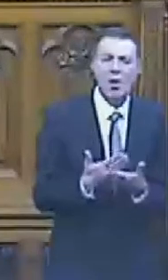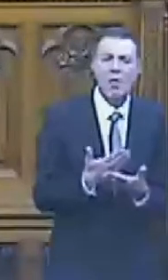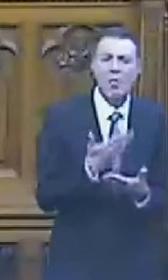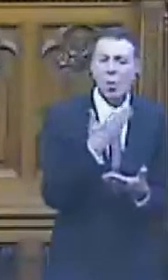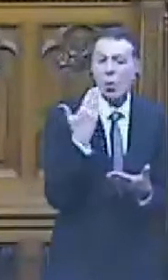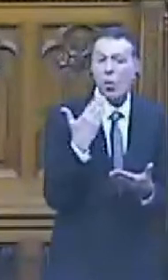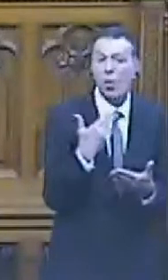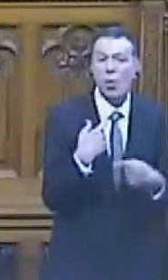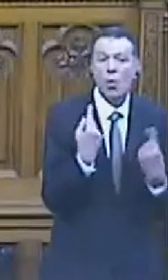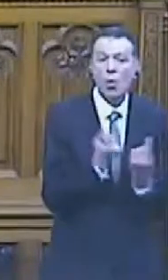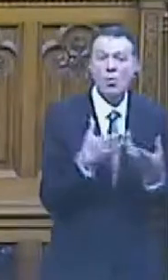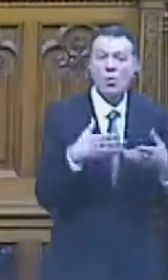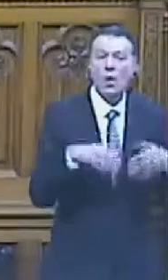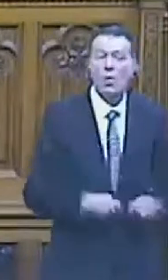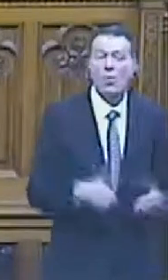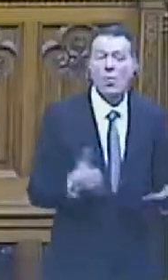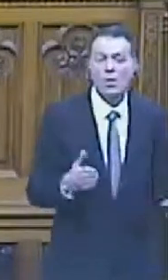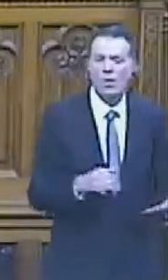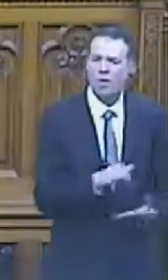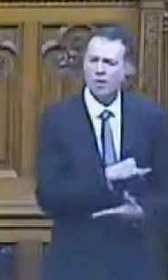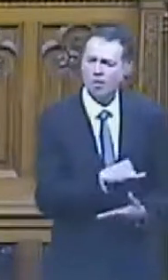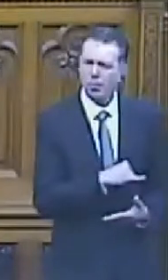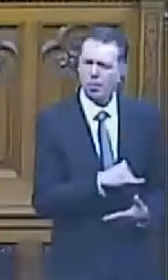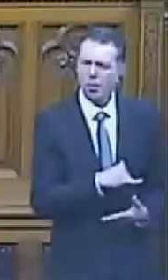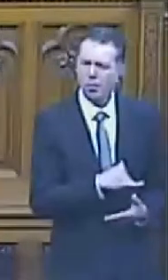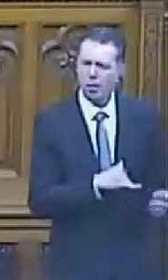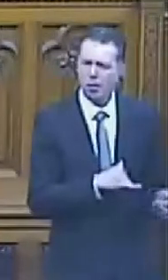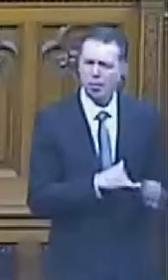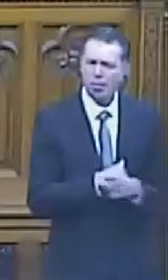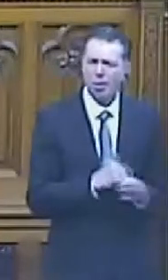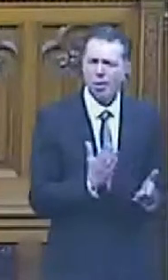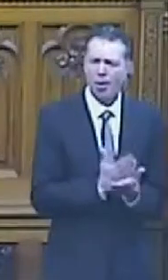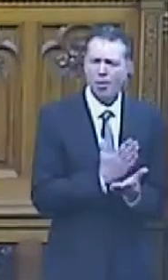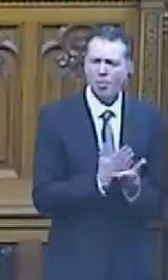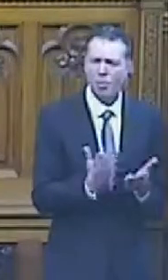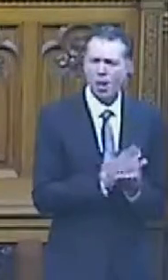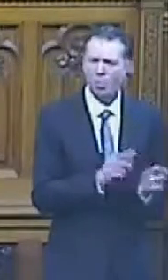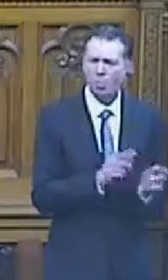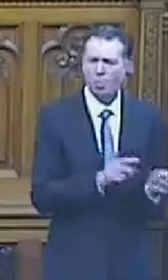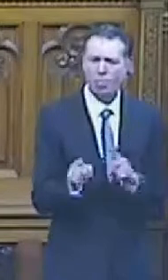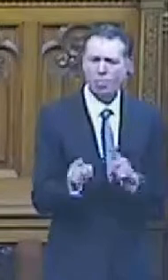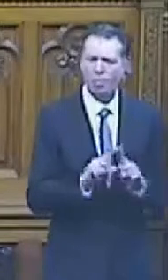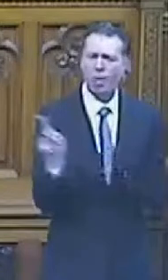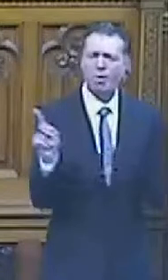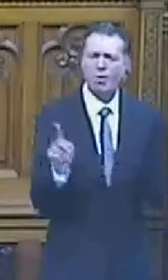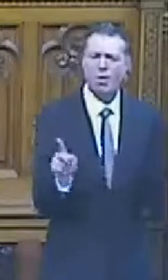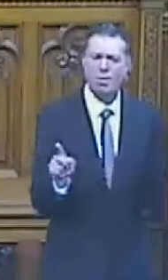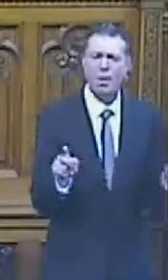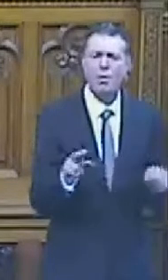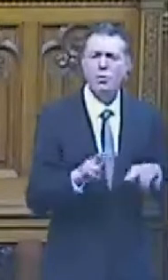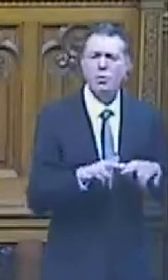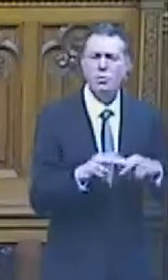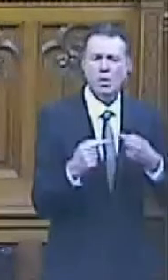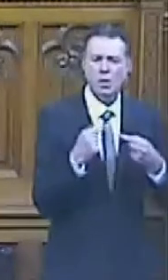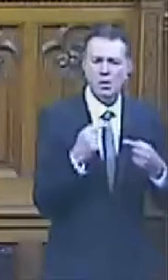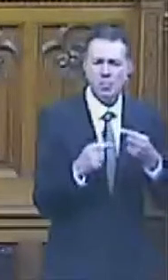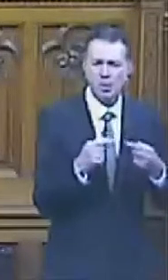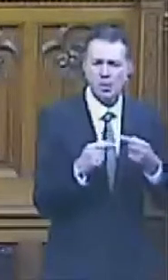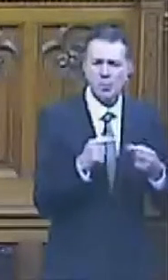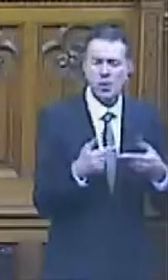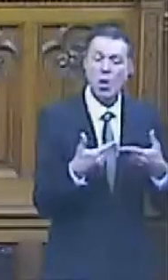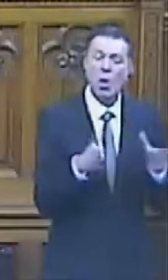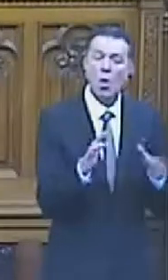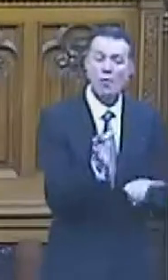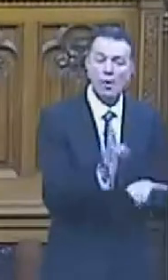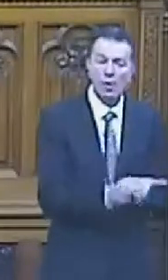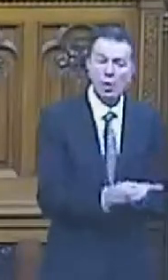Maß hier gemessen wird. Aber darüber werden wir noch sprechen können bei einer anderen Gelegenheit. Aber ein stilles Betteln an öffentlichen